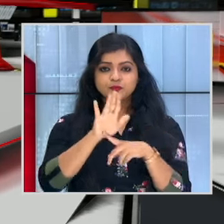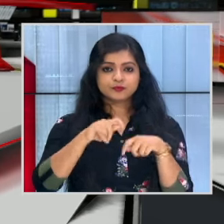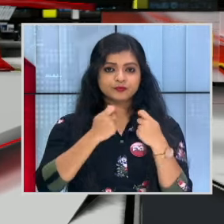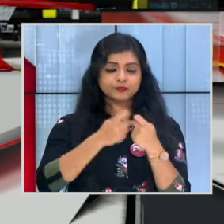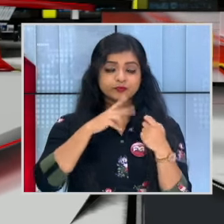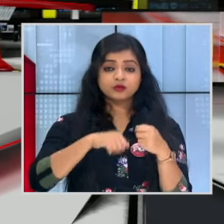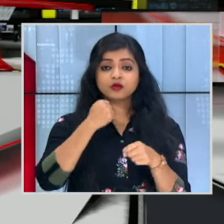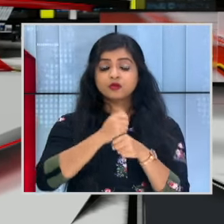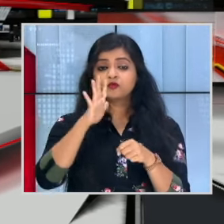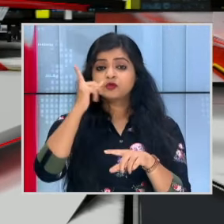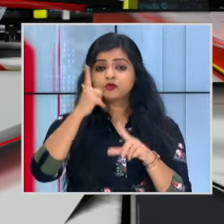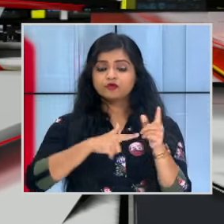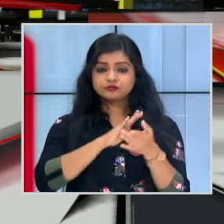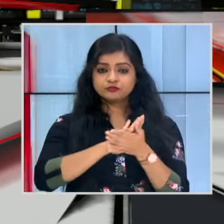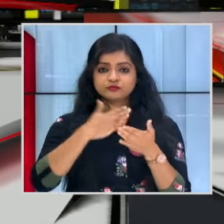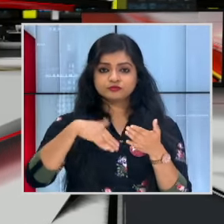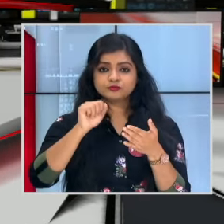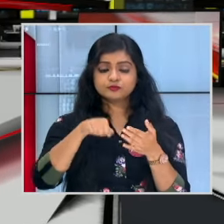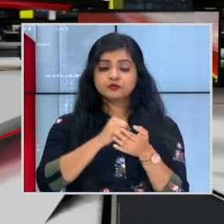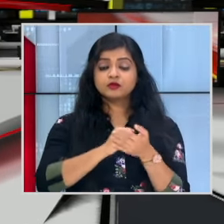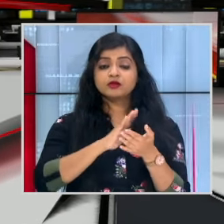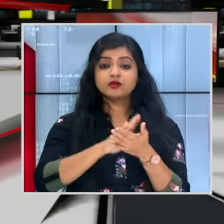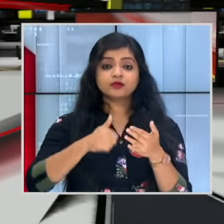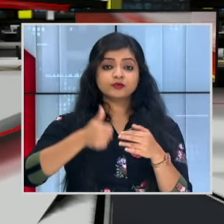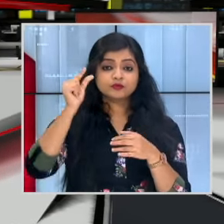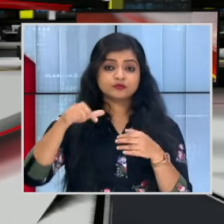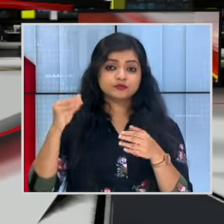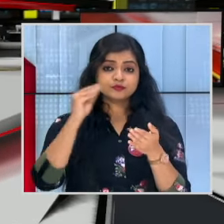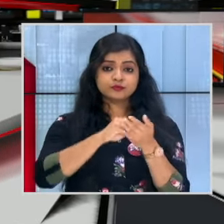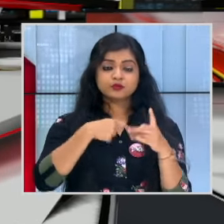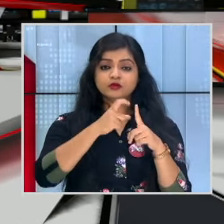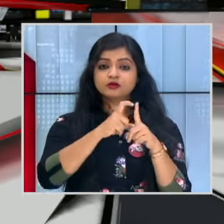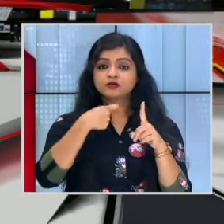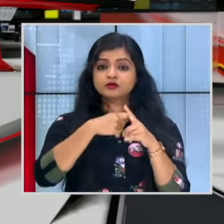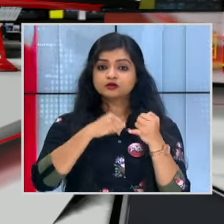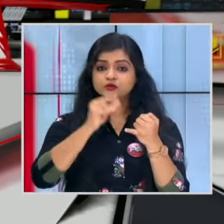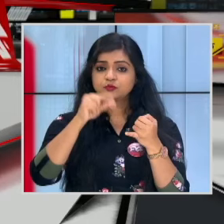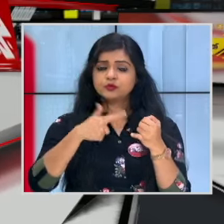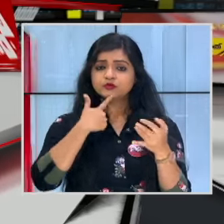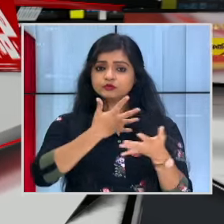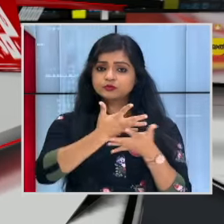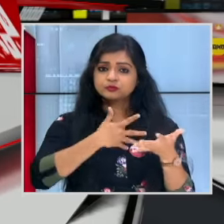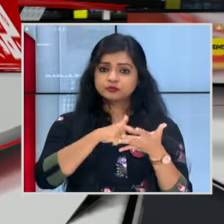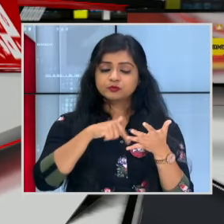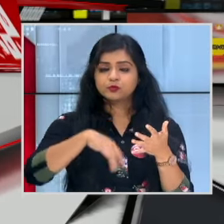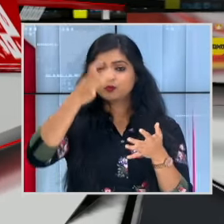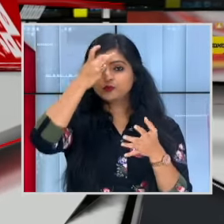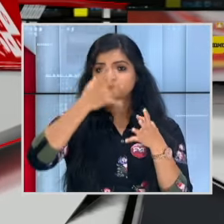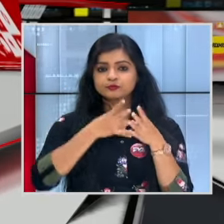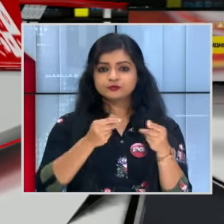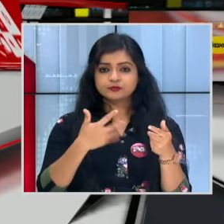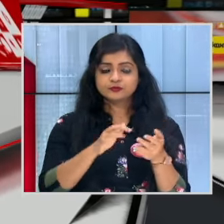സർക്കാർ 5 വർഷം പൂർത്തിയാക്കും. ഹൈക്കമാൻഡ് നിയോഗിച്ച ഡി കെ ശിവകുമാർ, പ്രതിഭാ സിംഗ് എന്നിവരുടെ മധ്യസ്ഥതയിൽ നടന്ന ചർച്ചയിലാണ് പ്രശ്നം